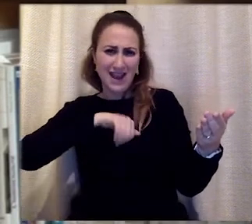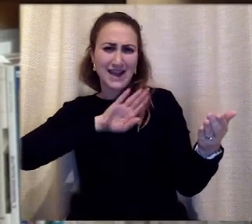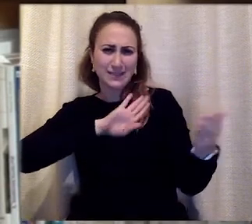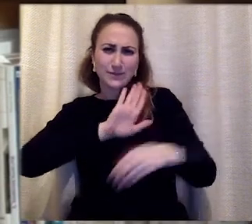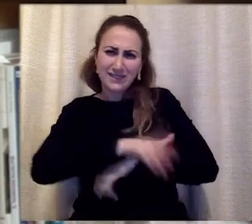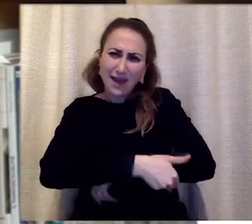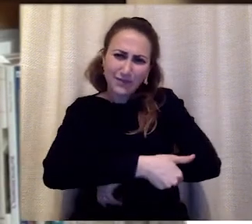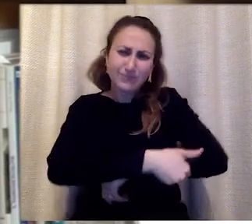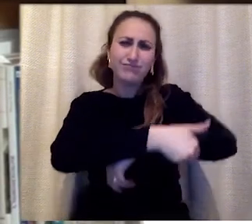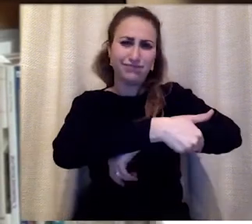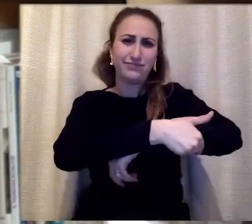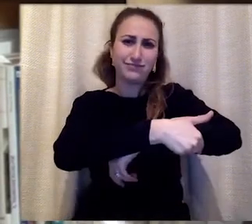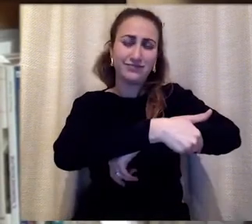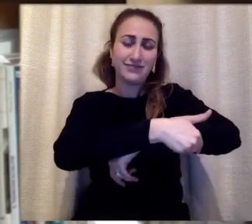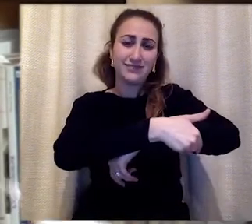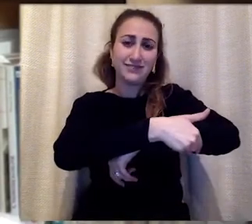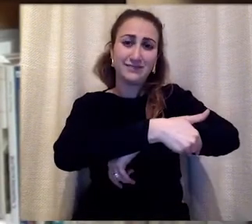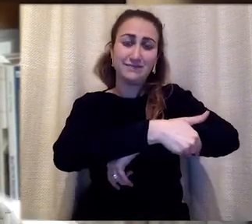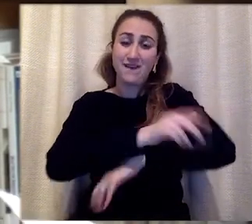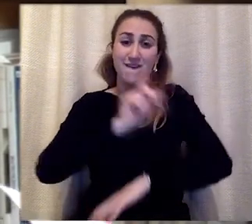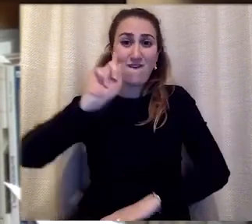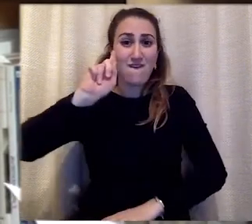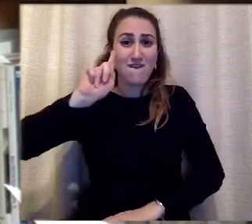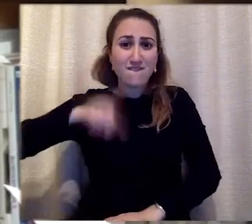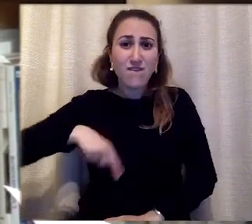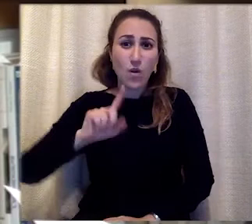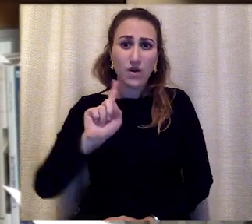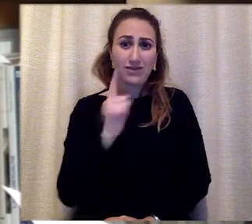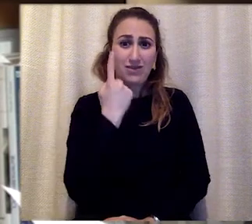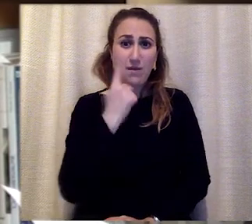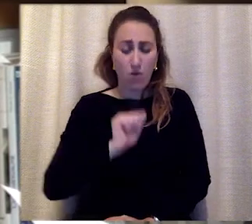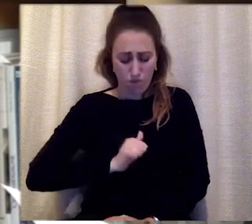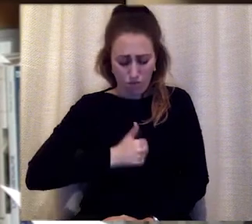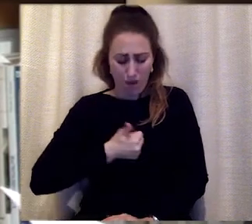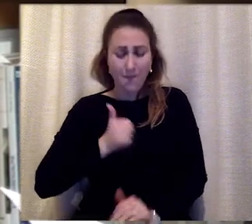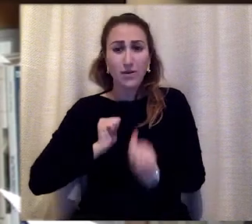n'a pas expérimenté cette puissance de la grâce.